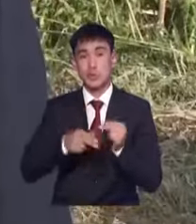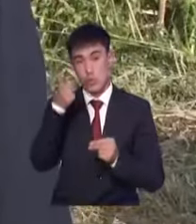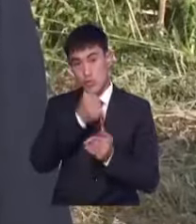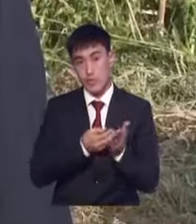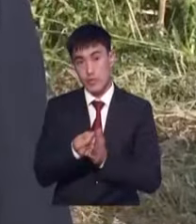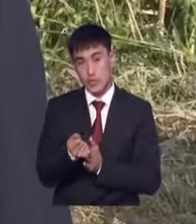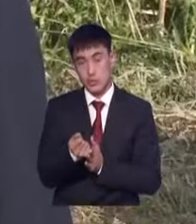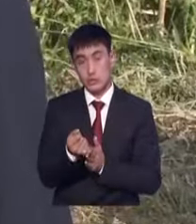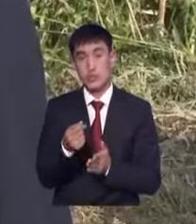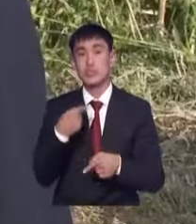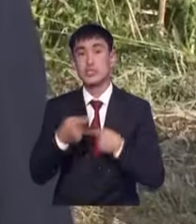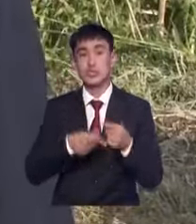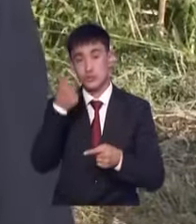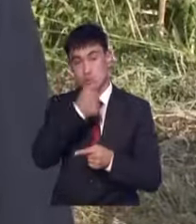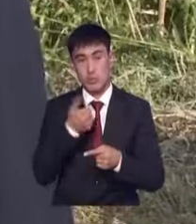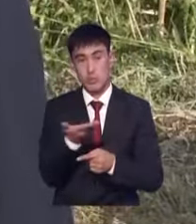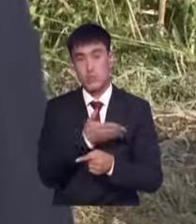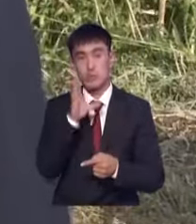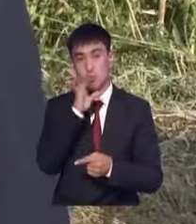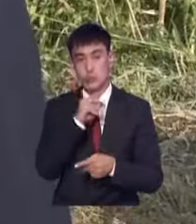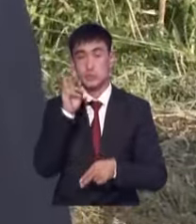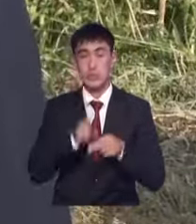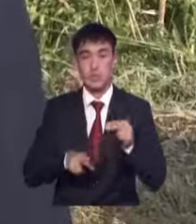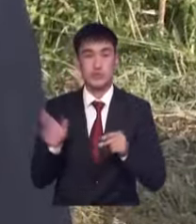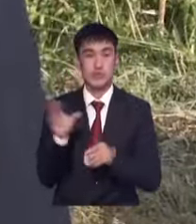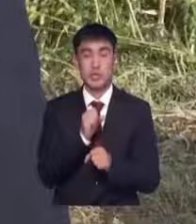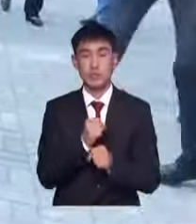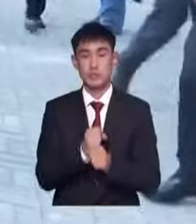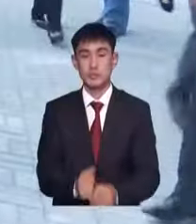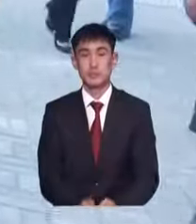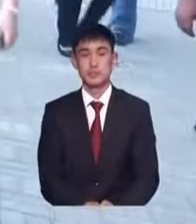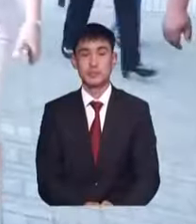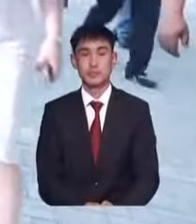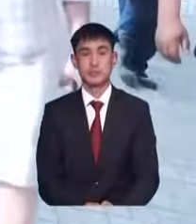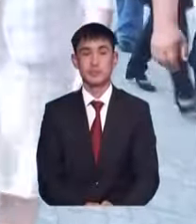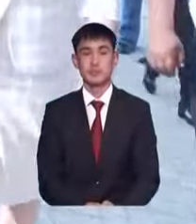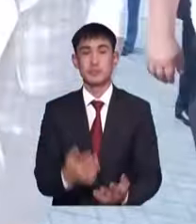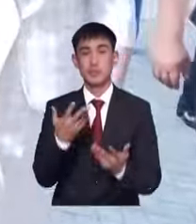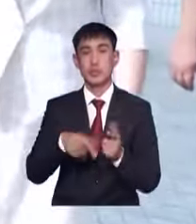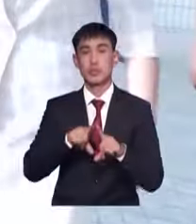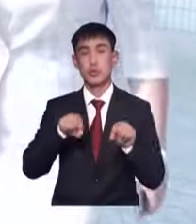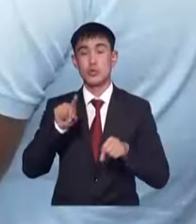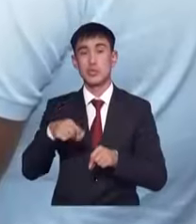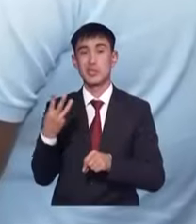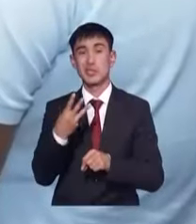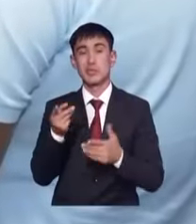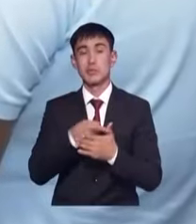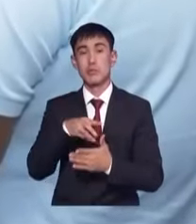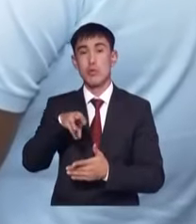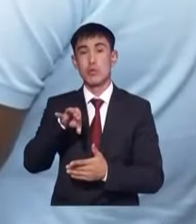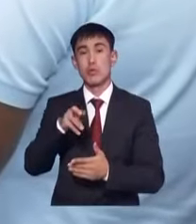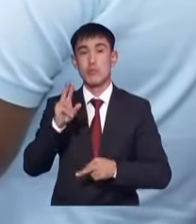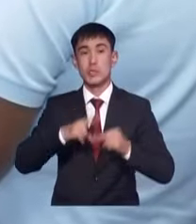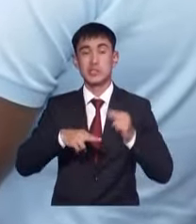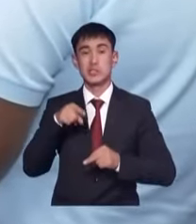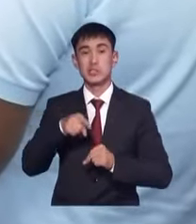выделены средства, то до следующего года мы сможем закончить все работы. В средней школе номер 3 имени Ильи Молотова,